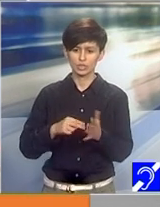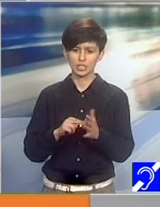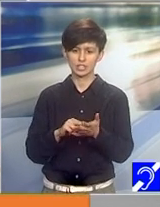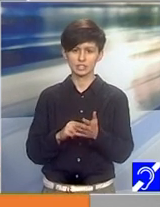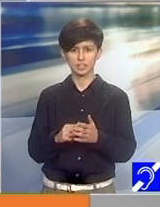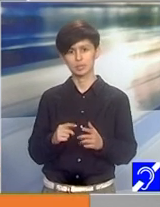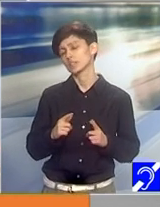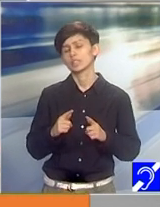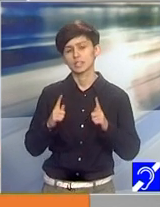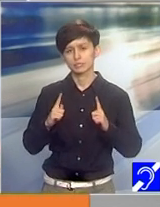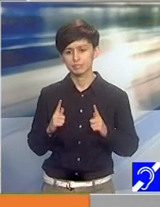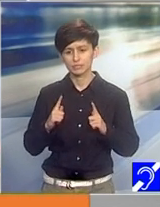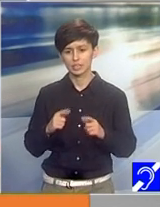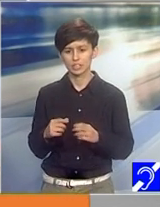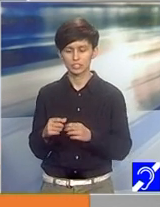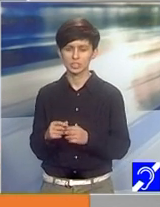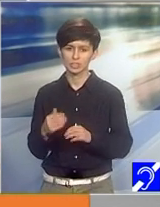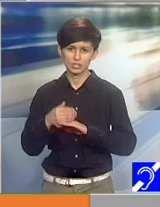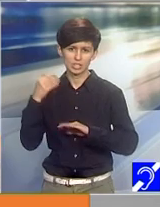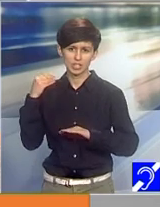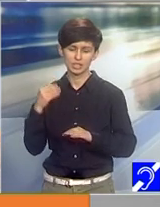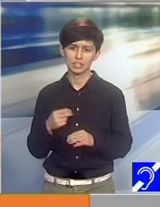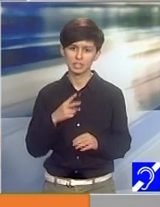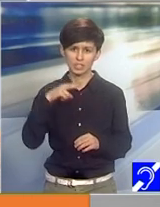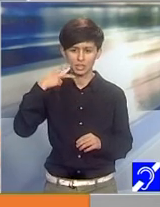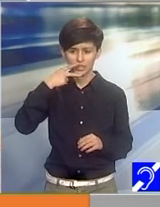șezători, avem înainte de postul Paștelui o să organizăm